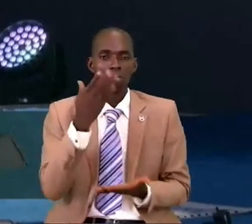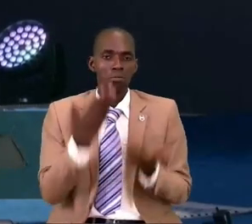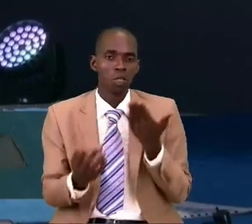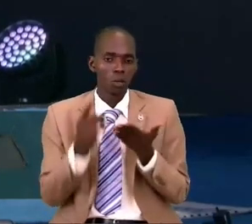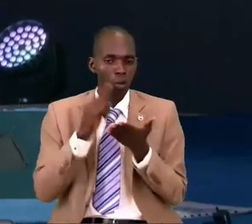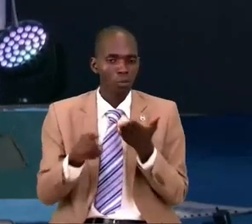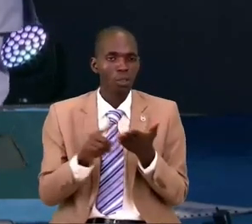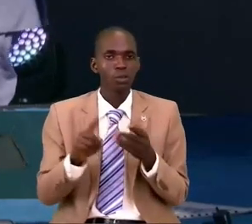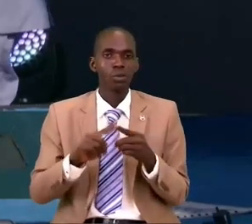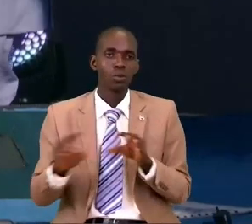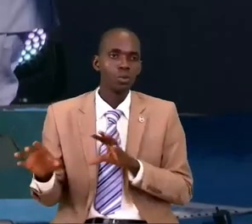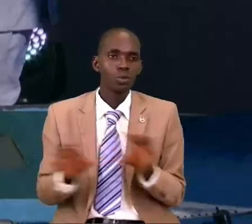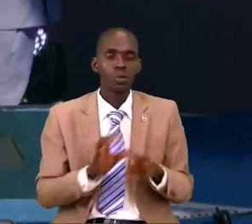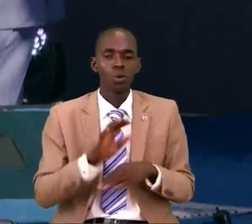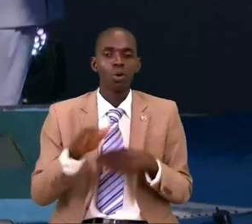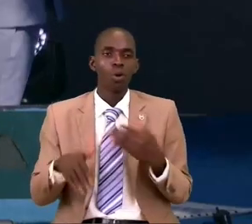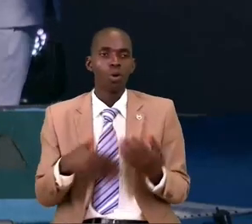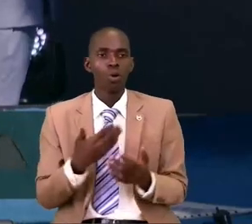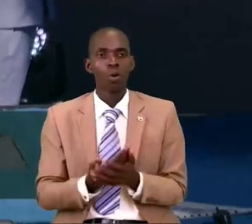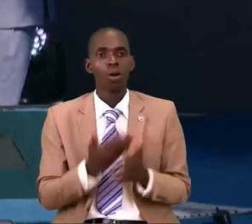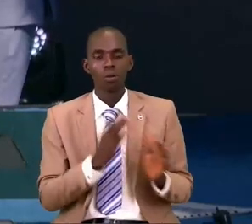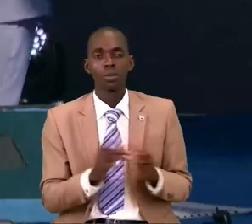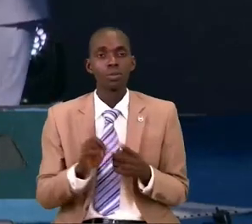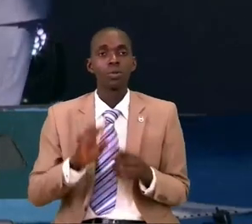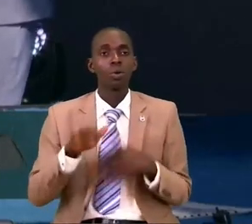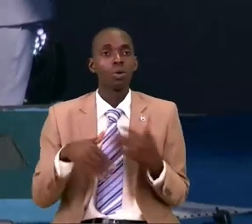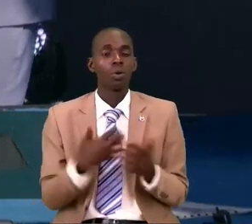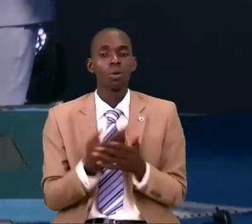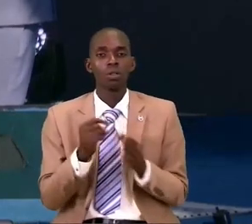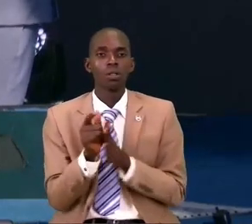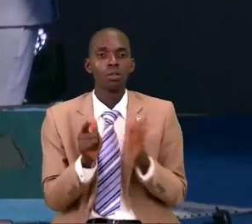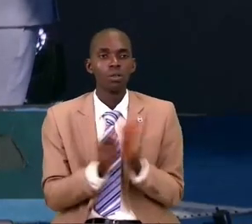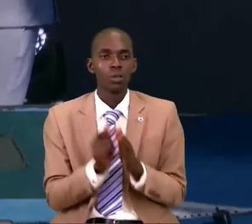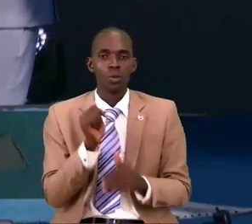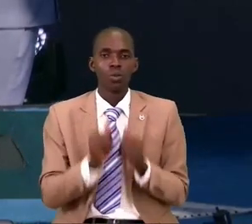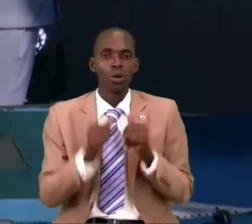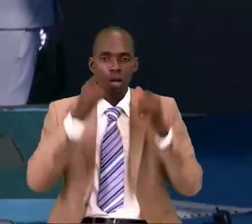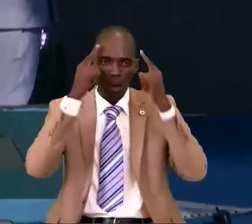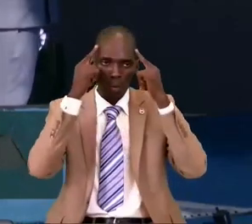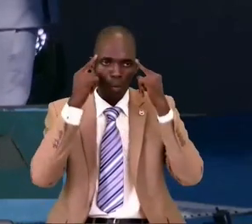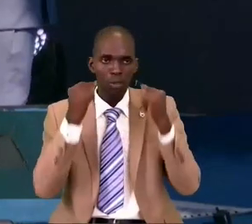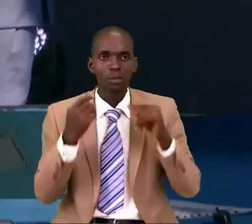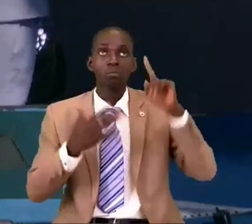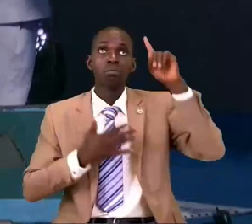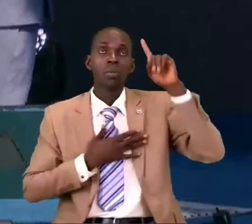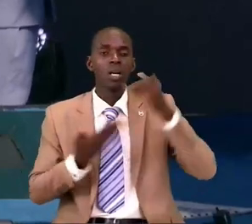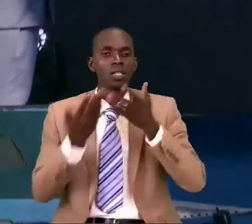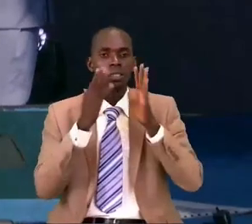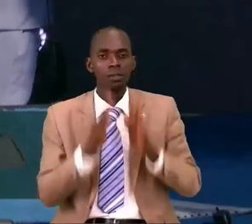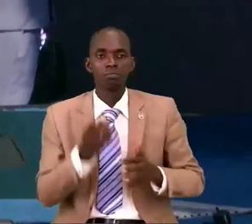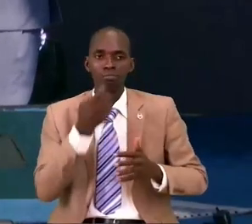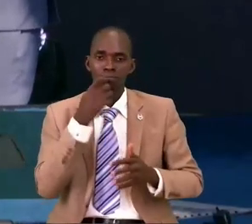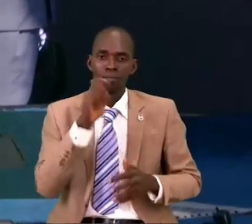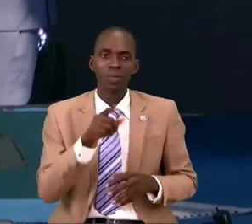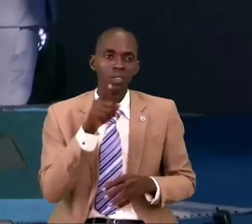Fortifie-toi seulement et bon courage en agissant fidèlement selon toute la loi que Moïse, mon serviteur, t'a prescrite. Inflexible, ne tourne